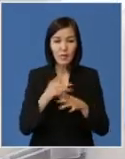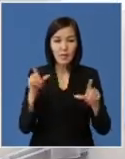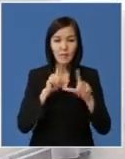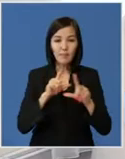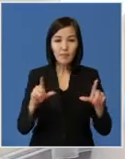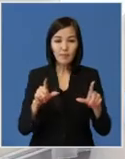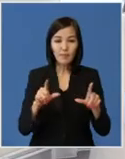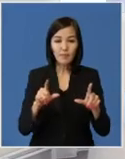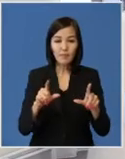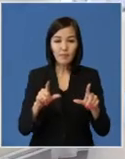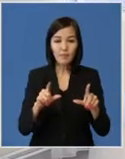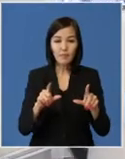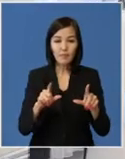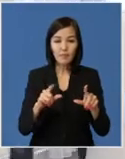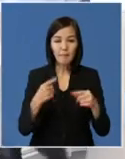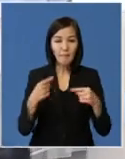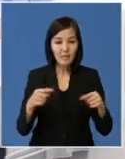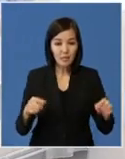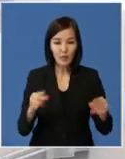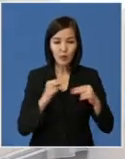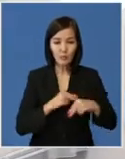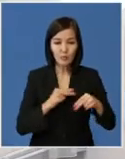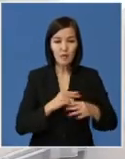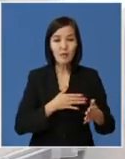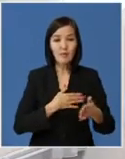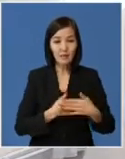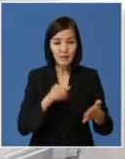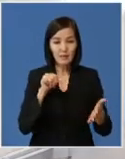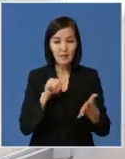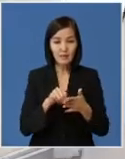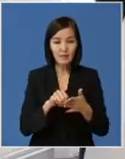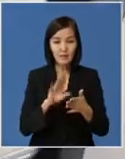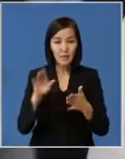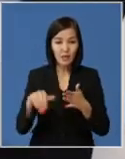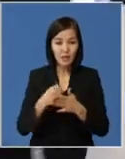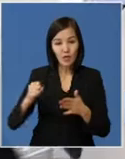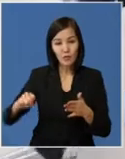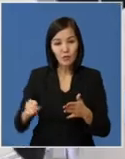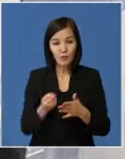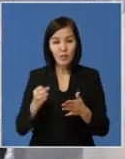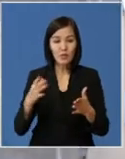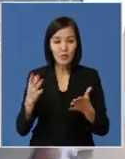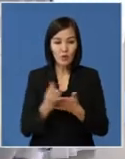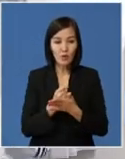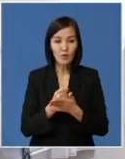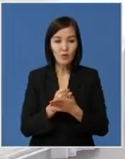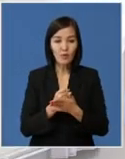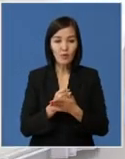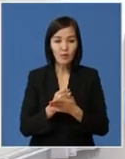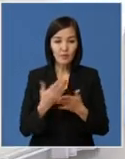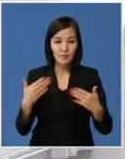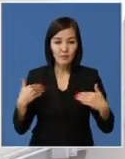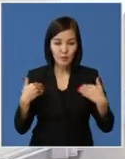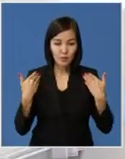жұмыстар жасаймыз. Осы өзімізді жаңа достар тауып, жақсы мамандығымызды көрсету